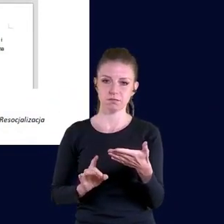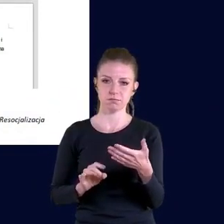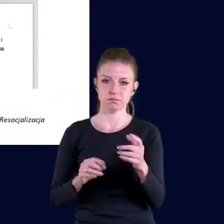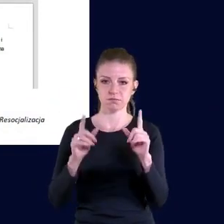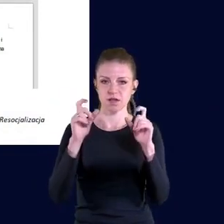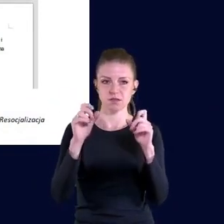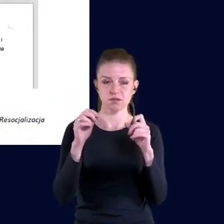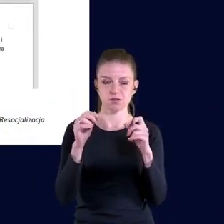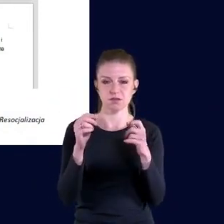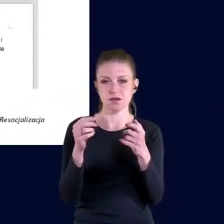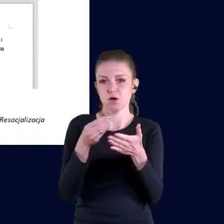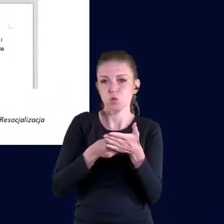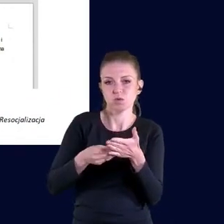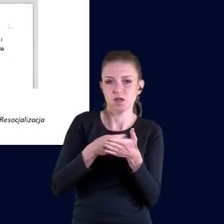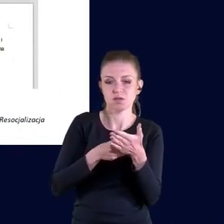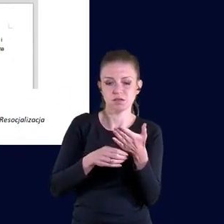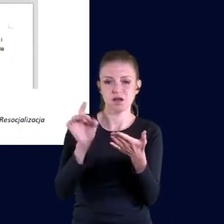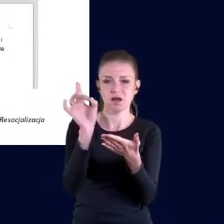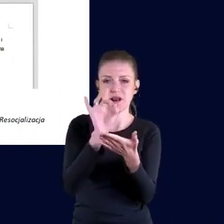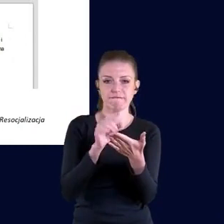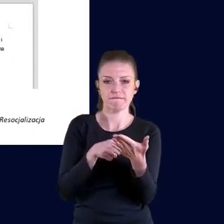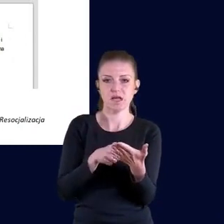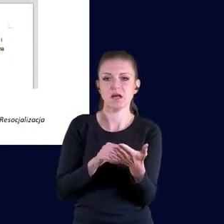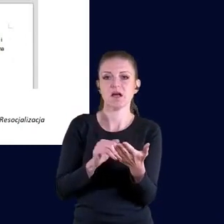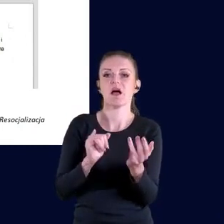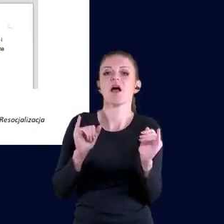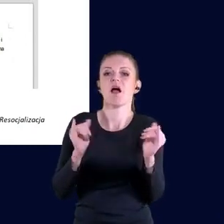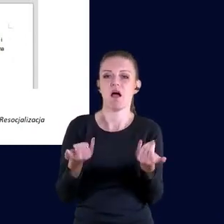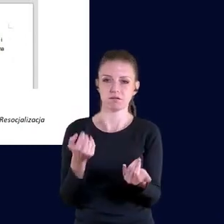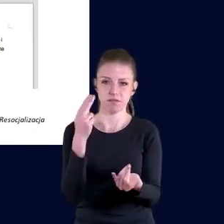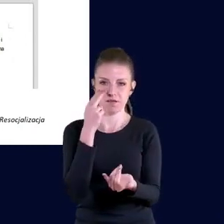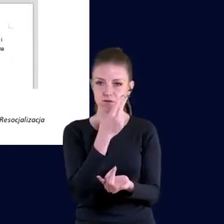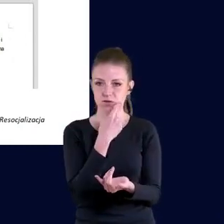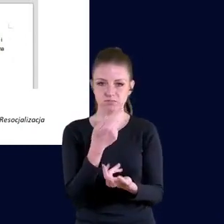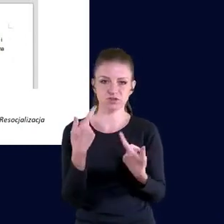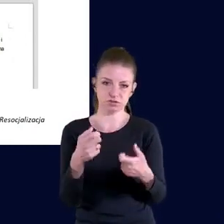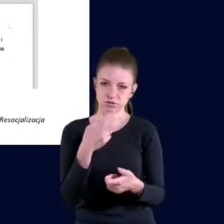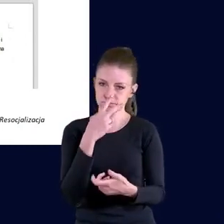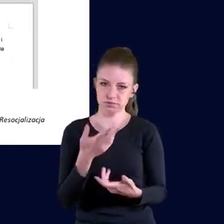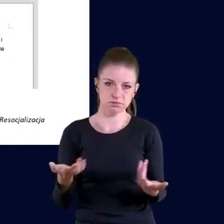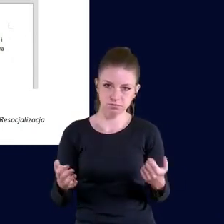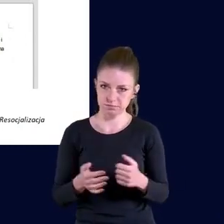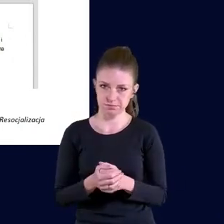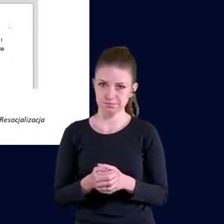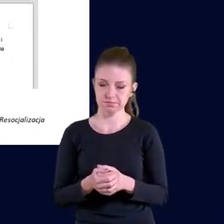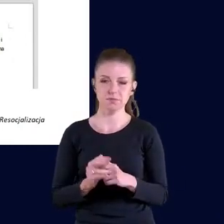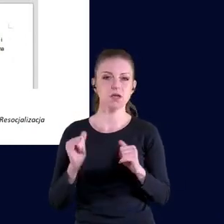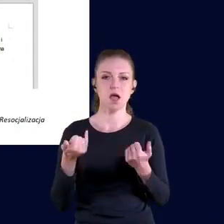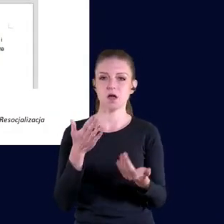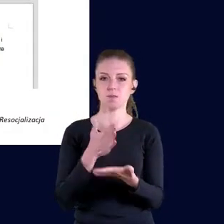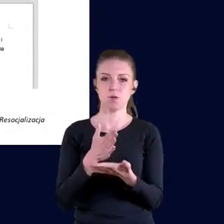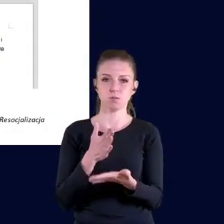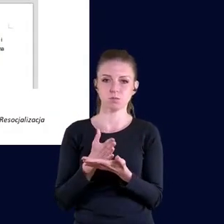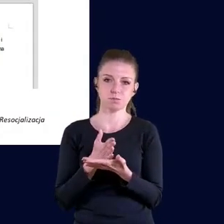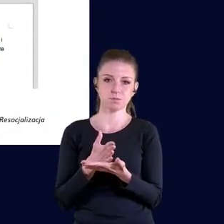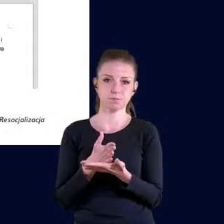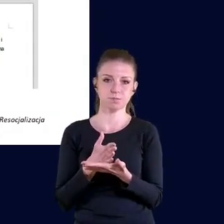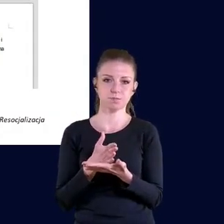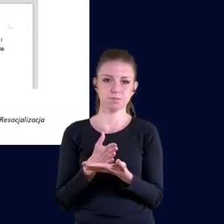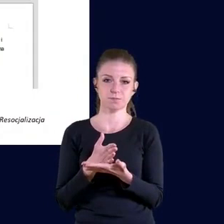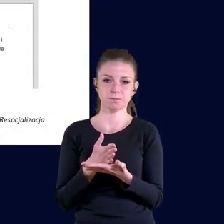dokonującą adaptacji jakąś alternatywę dla grafiki należałoby zapewni ci wszystkie